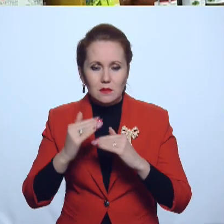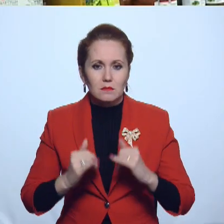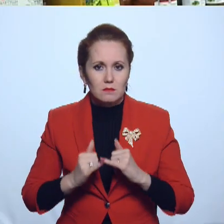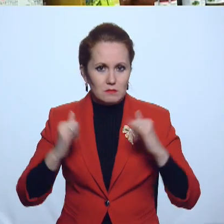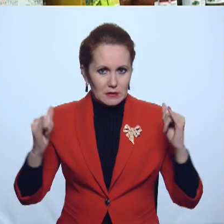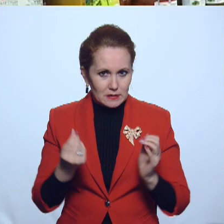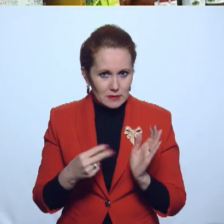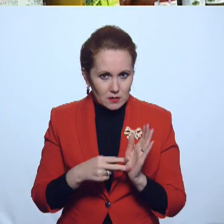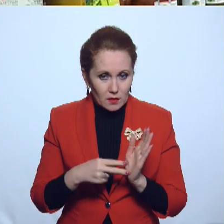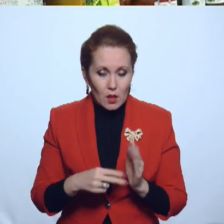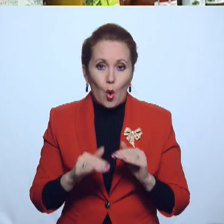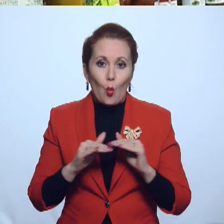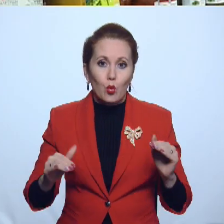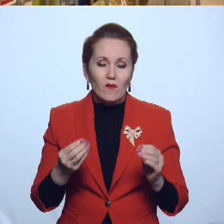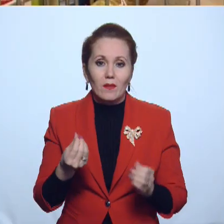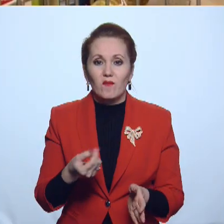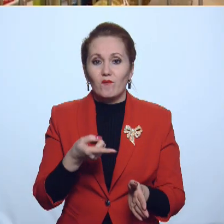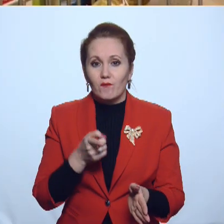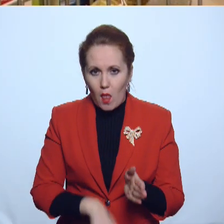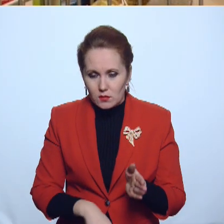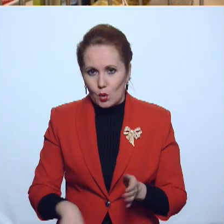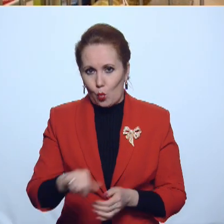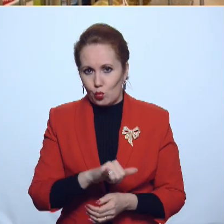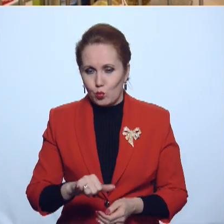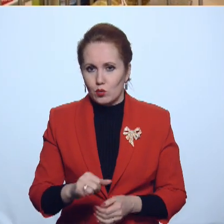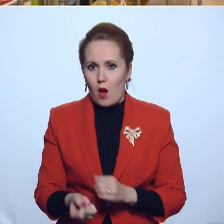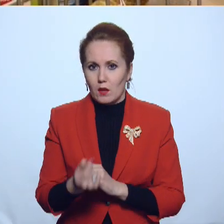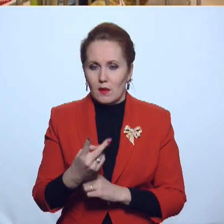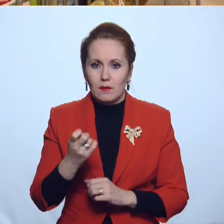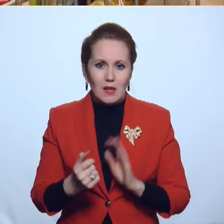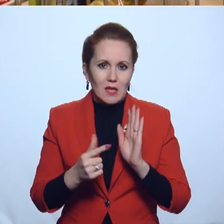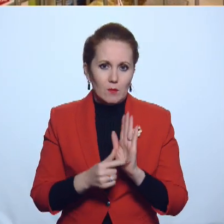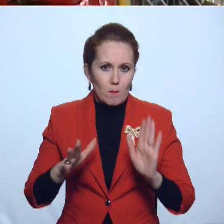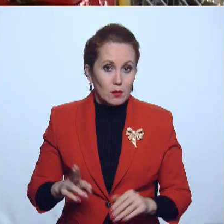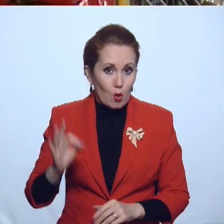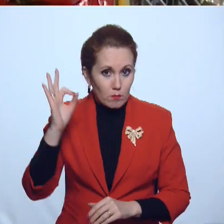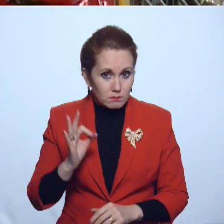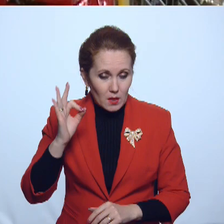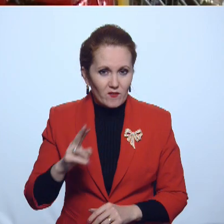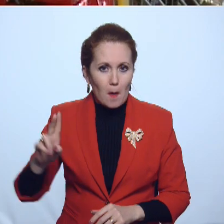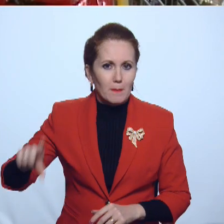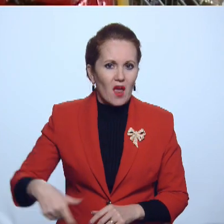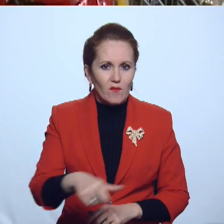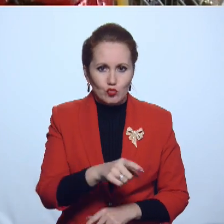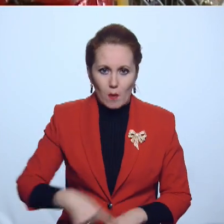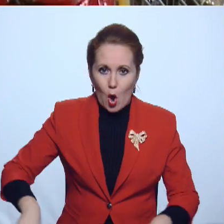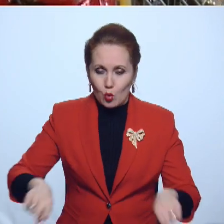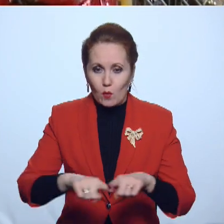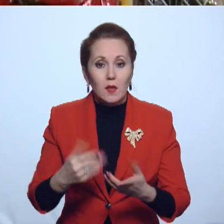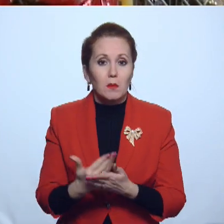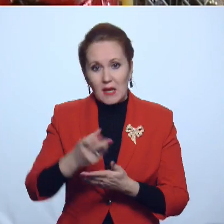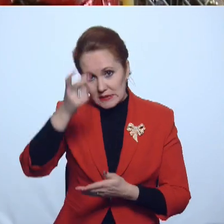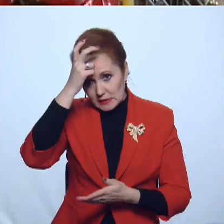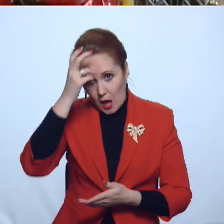этом году. По уровню инфляции республика оказалась на 7-м месте в Приволжском округе. Например, в Самарской области цены выросли на